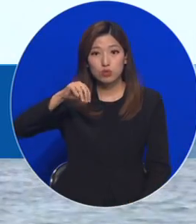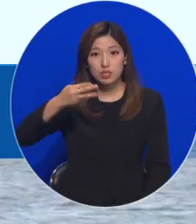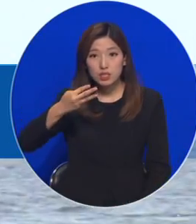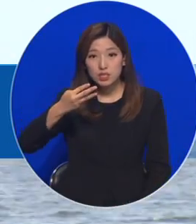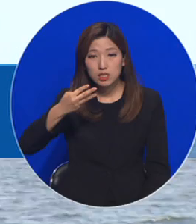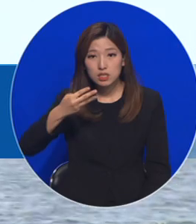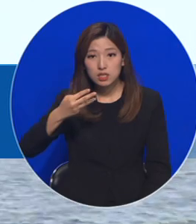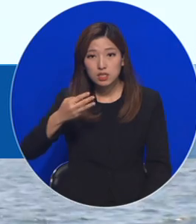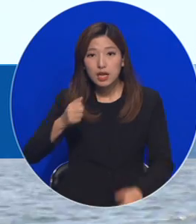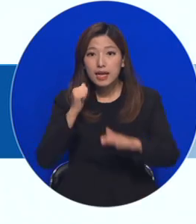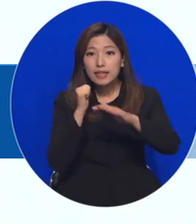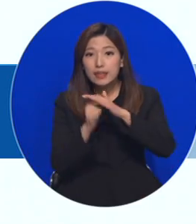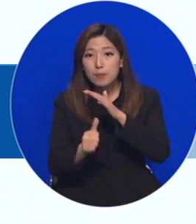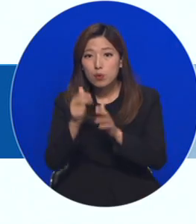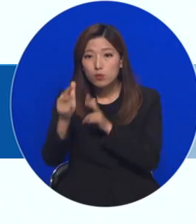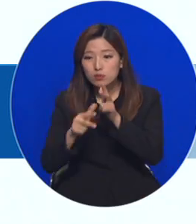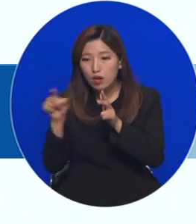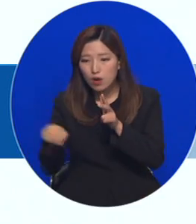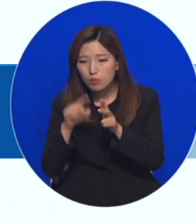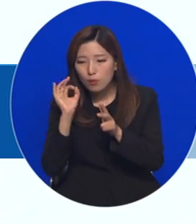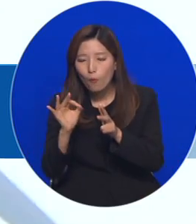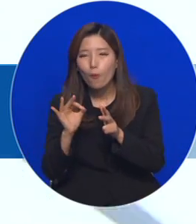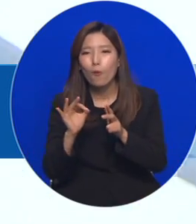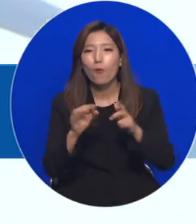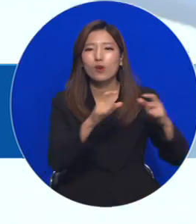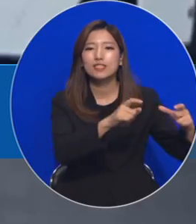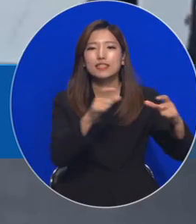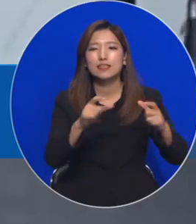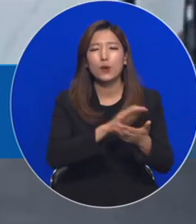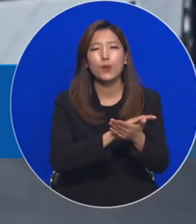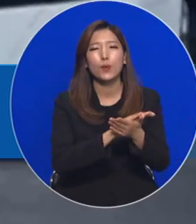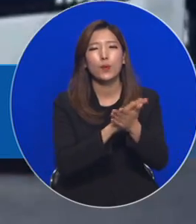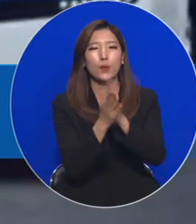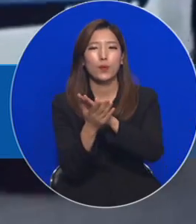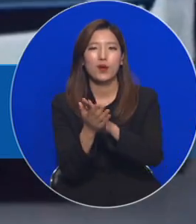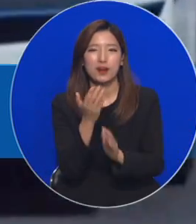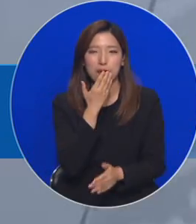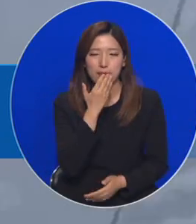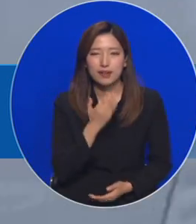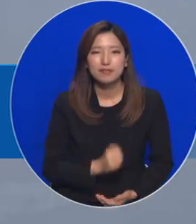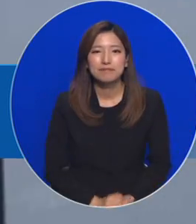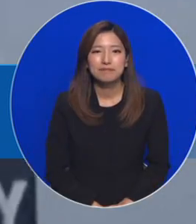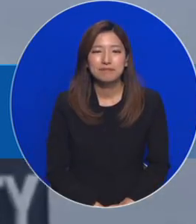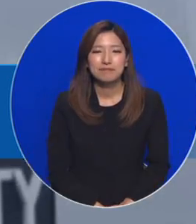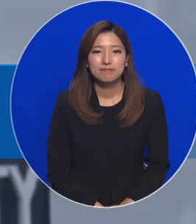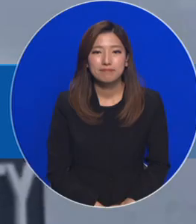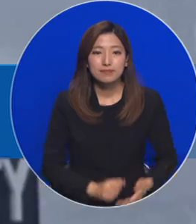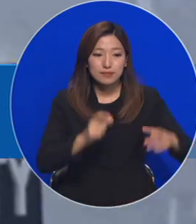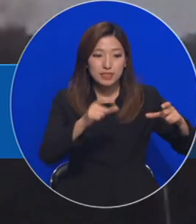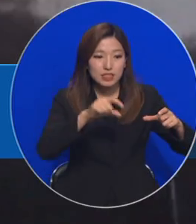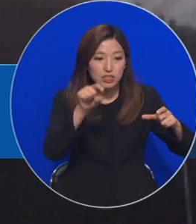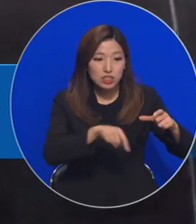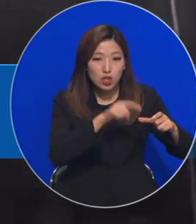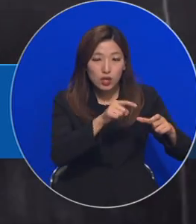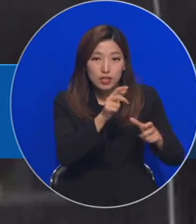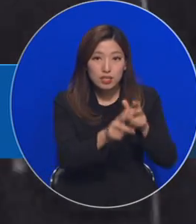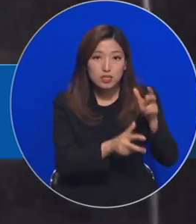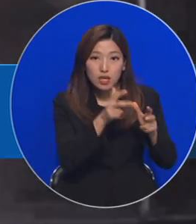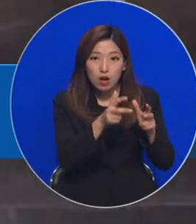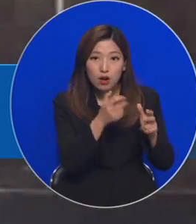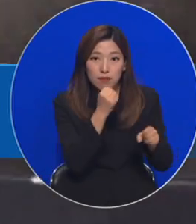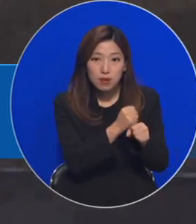상당수는 지역 변화의 상징이 될 것이라고 전망했습니다. 이어 한국판 뉴딜을 지역에서 구현하는 주역은